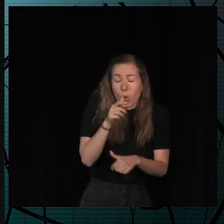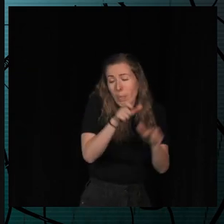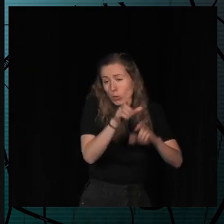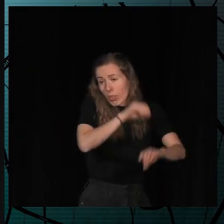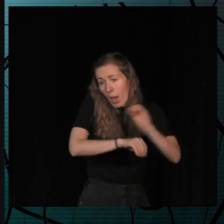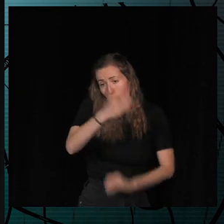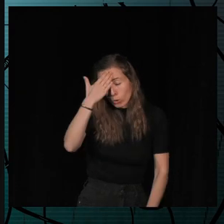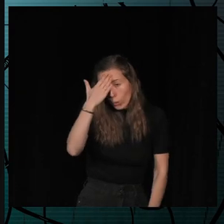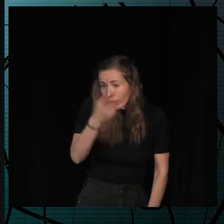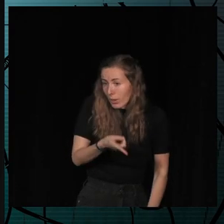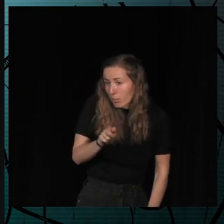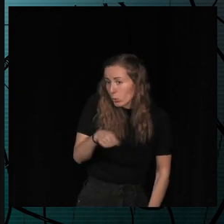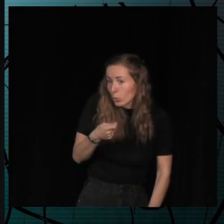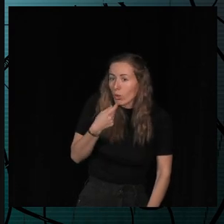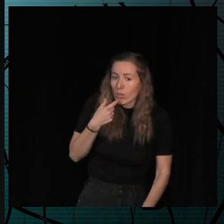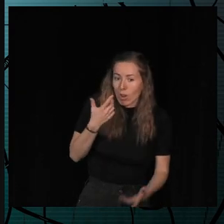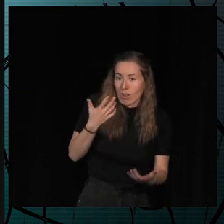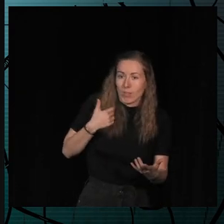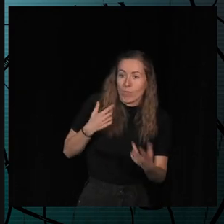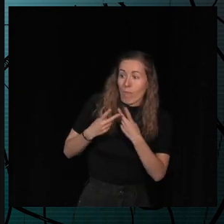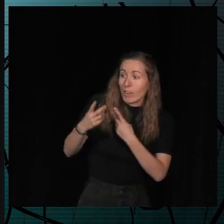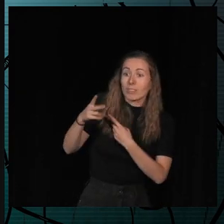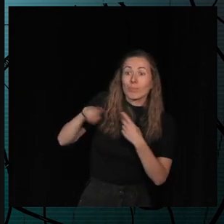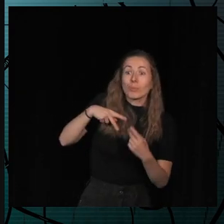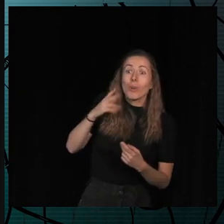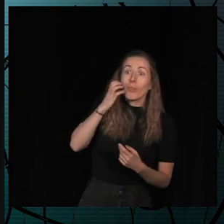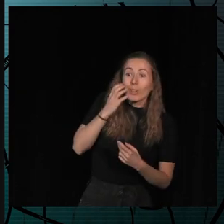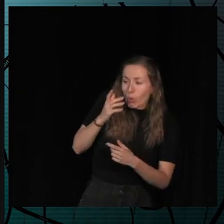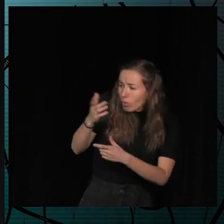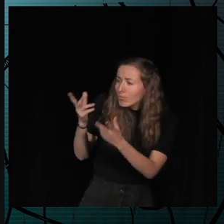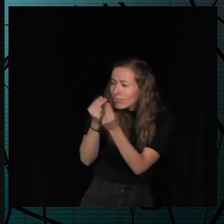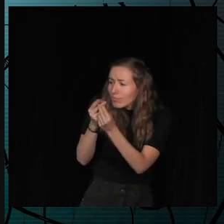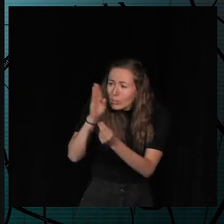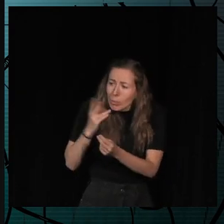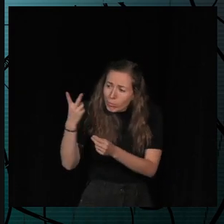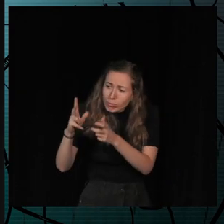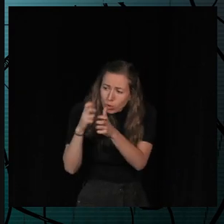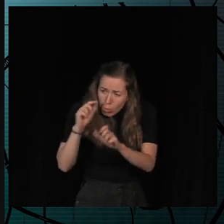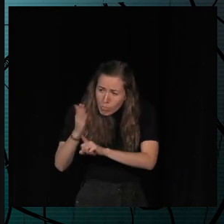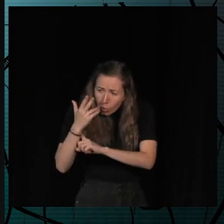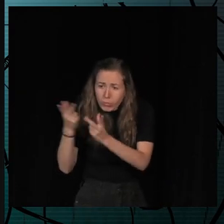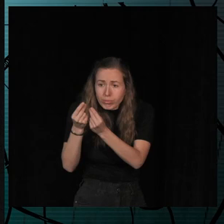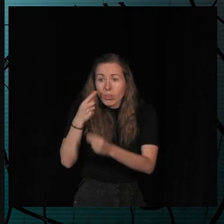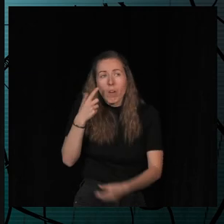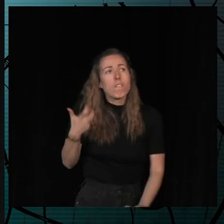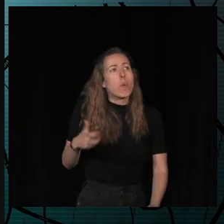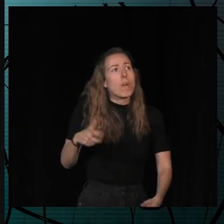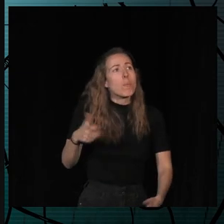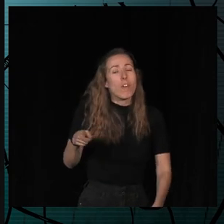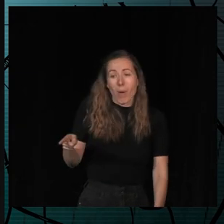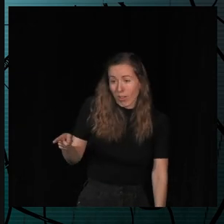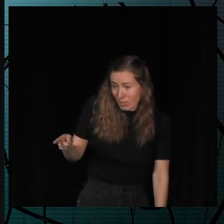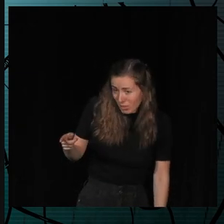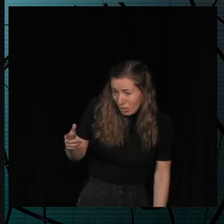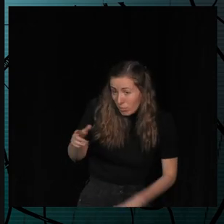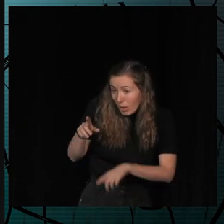thérapeute d'ado j'ai toujours demandé aux ados de parler de leur jeu j'ai jamais demandé de parler de leur vie ils veulent pas ils s'enfu tout de suite il